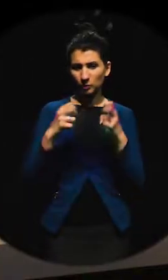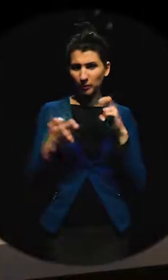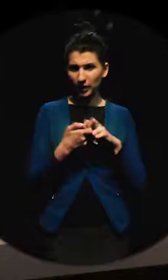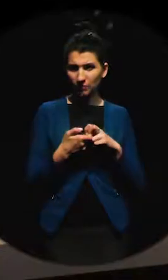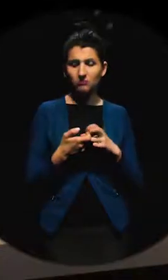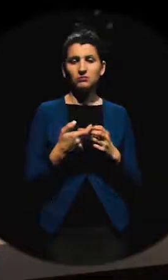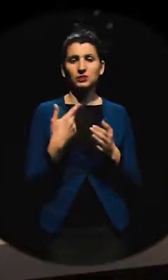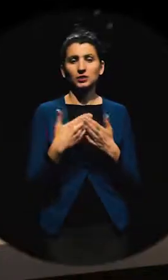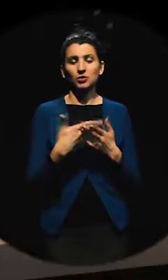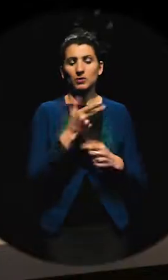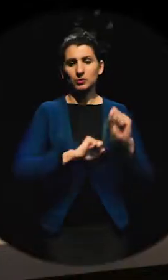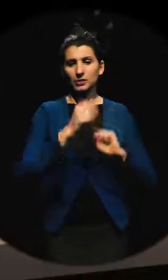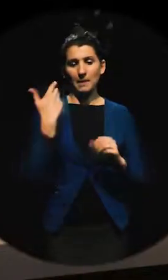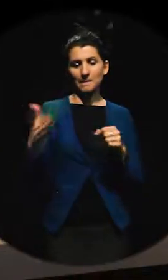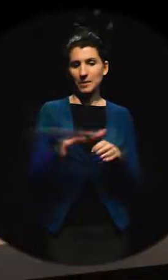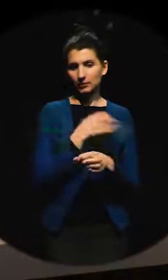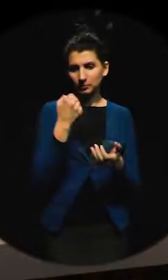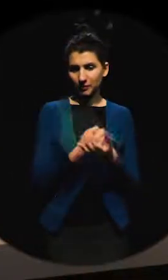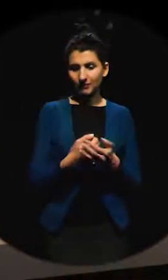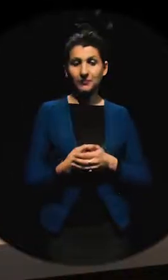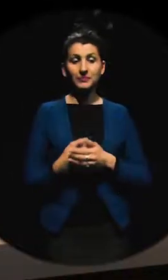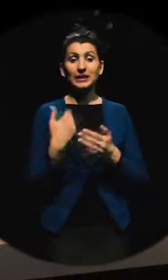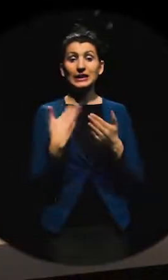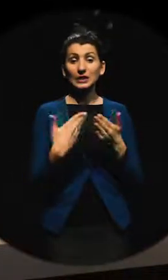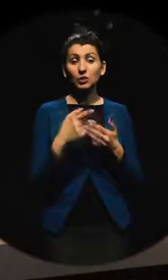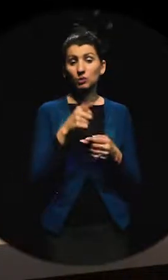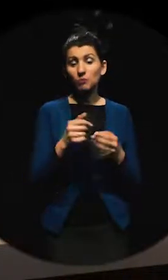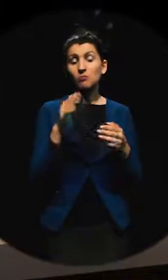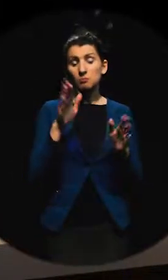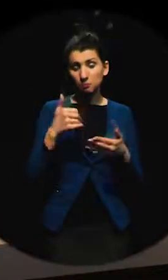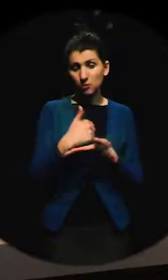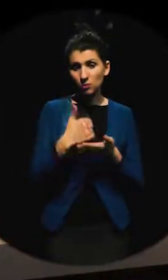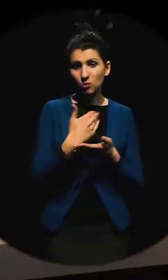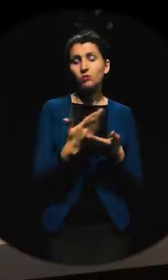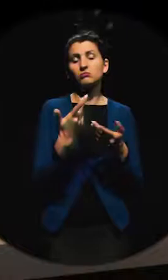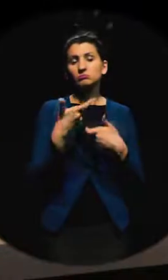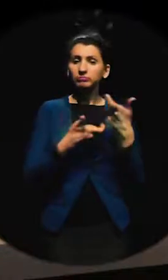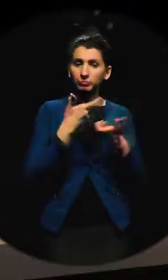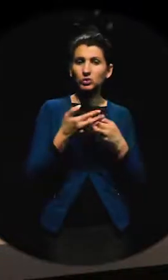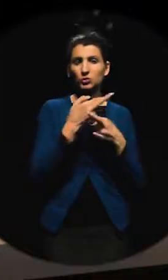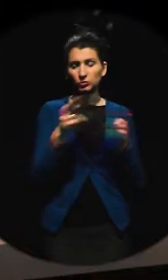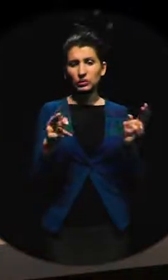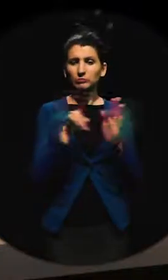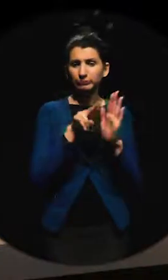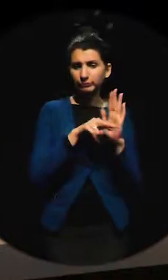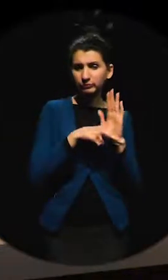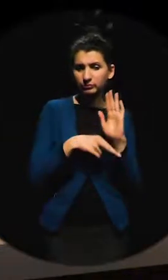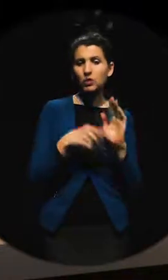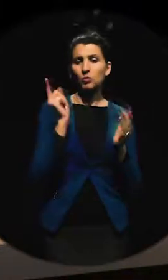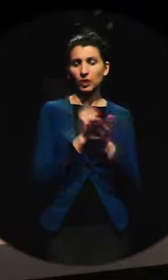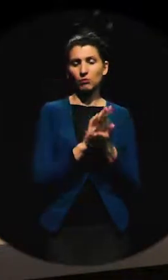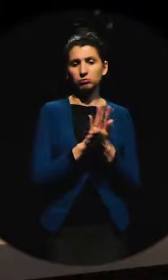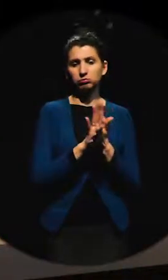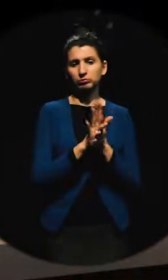takiej perspektywy pozwoliło też sformułować konkretne postulaty mające na celu doprowadzenie do określonej zmiany